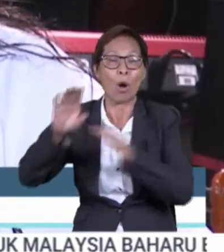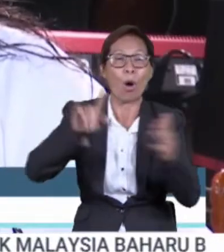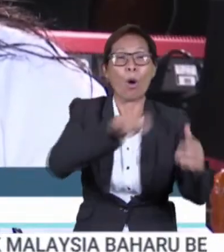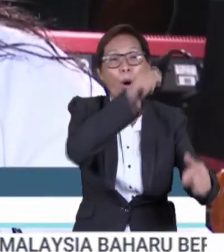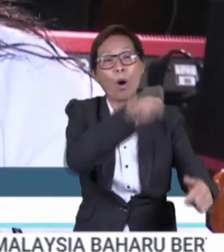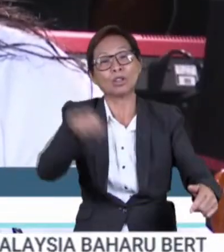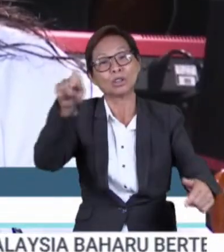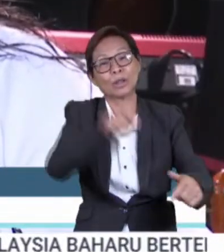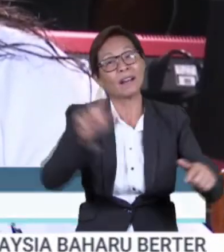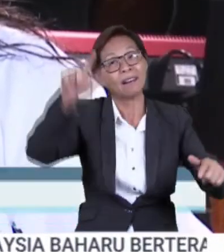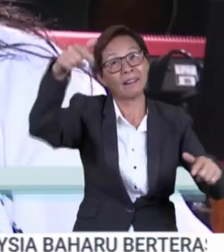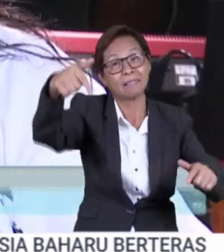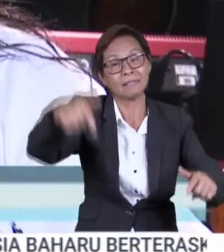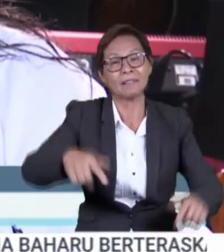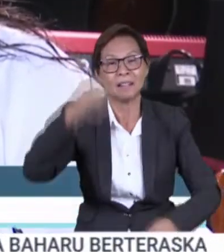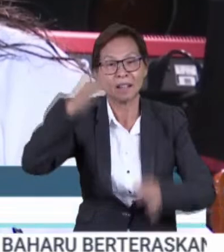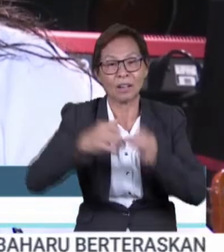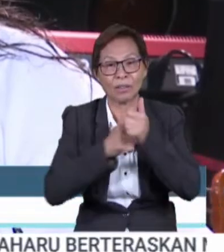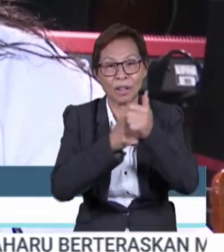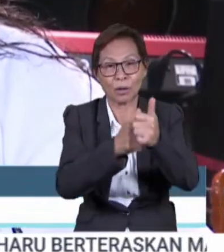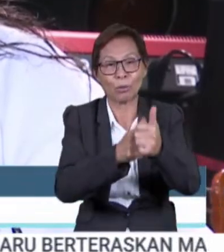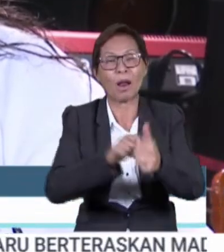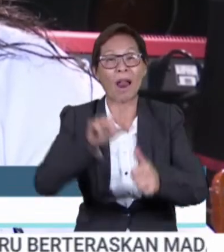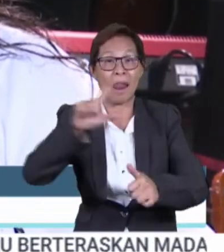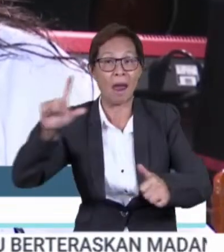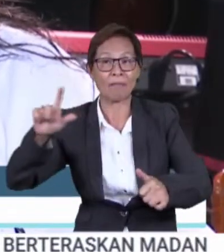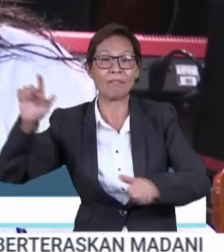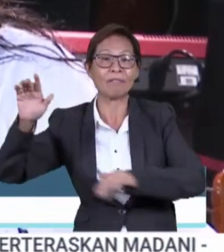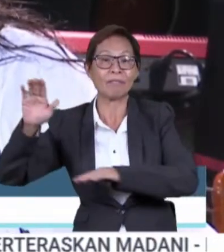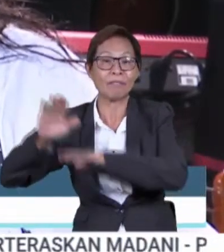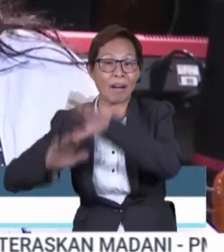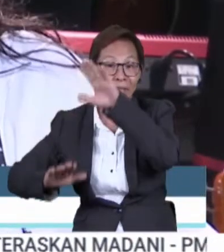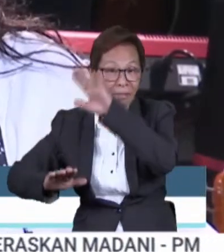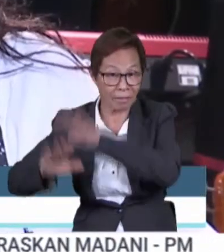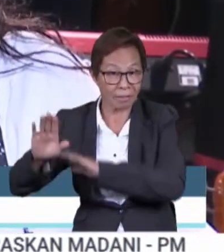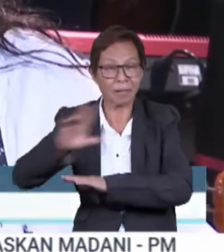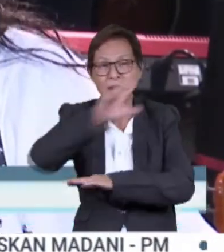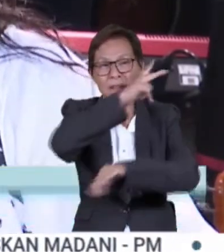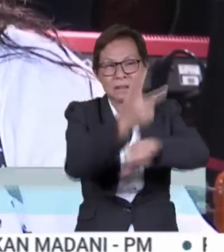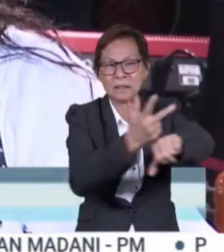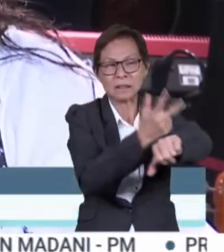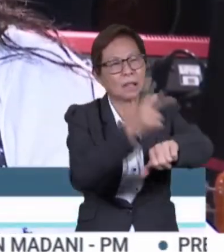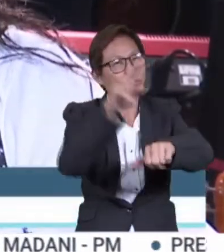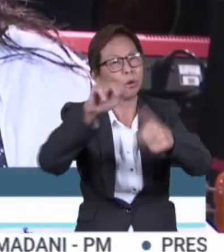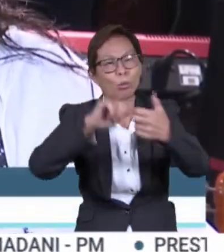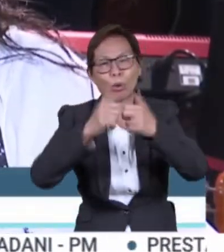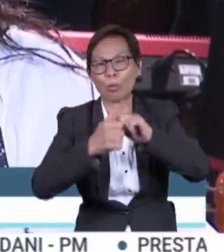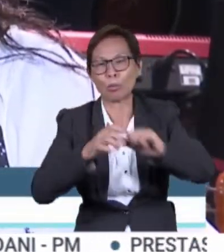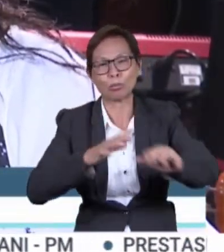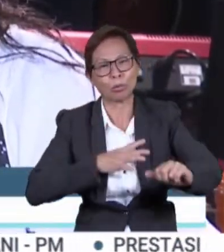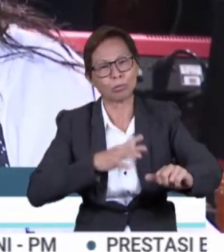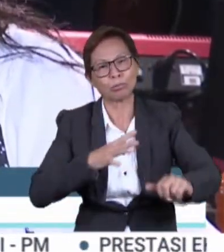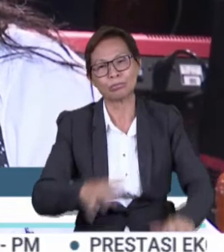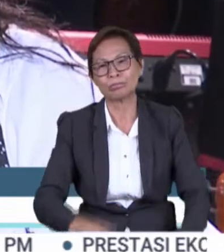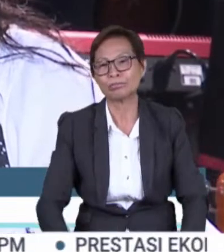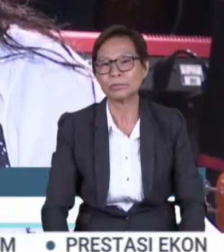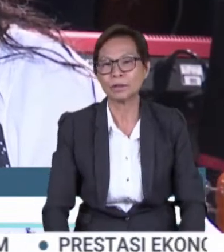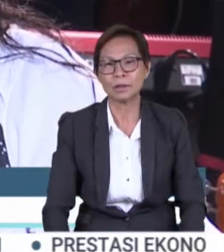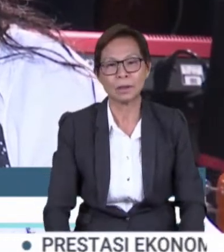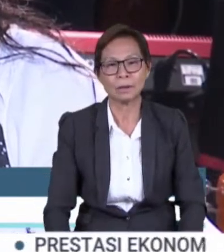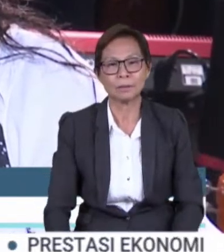kita kalau ikutkan Left Handed ni 2-3 jam tu memang tak ada masalah. Kita dah gone through benda tu.